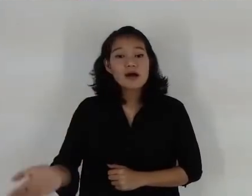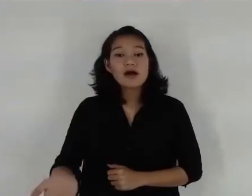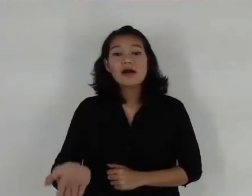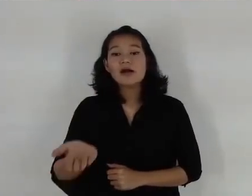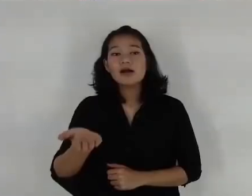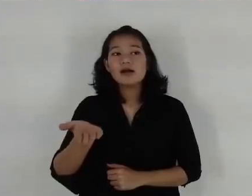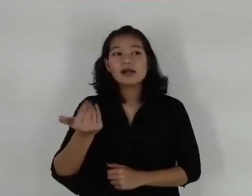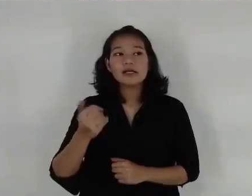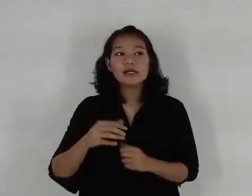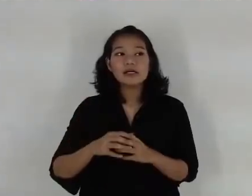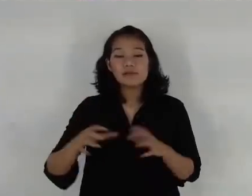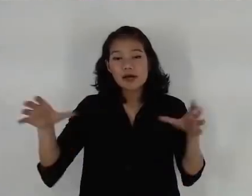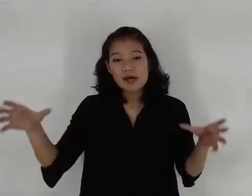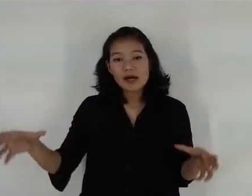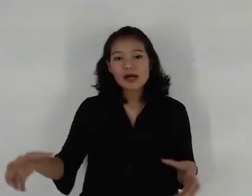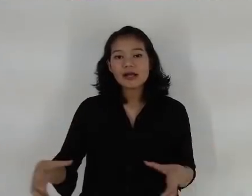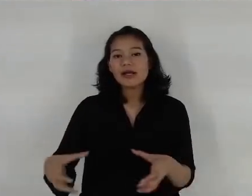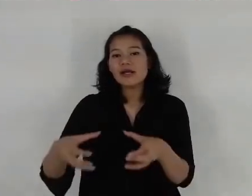harimau-harimau